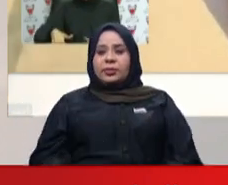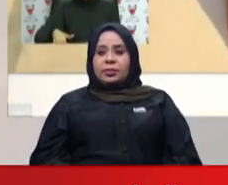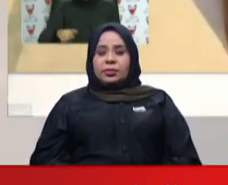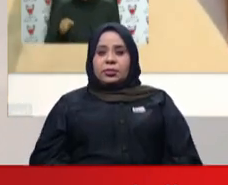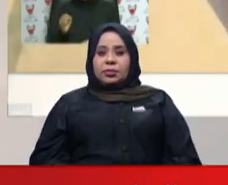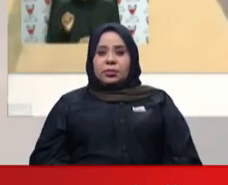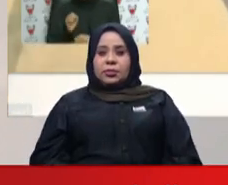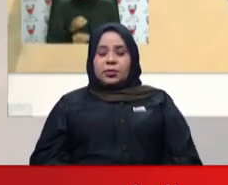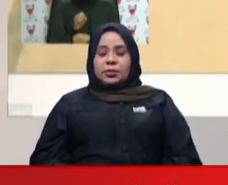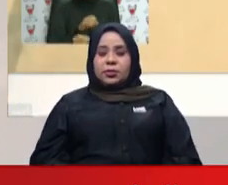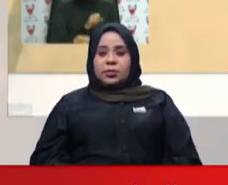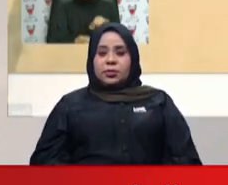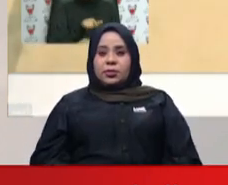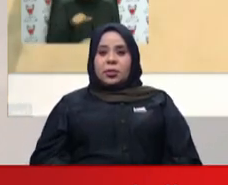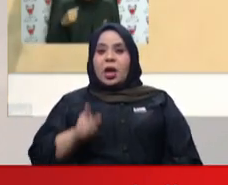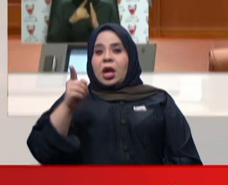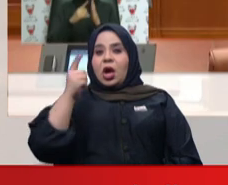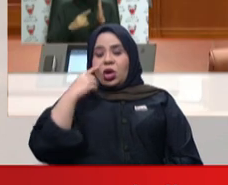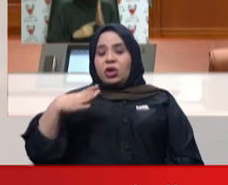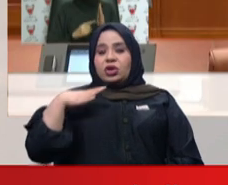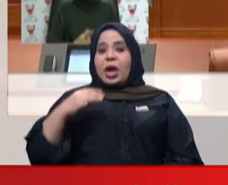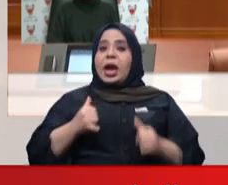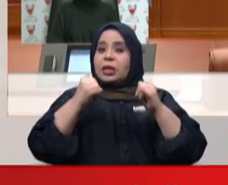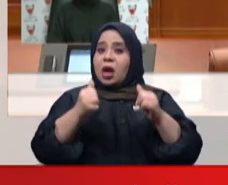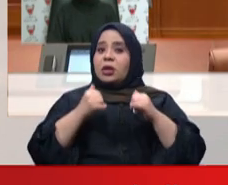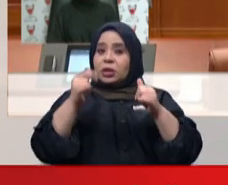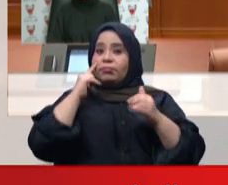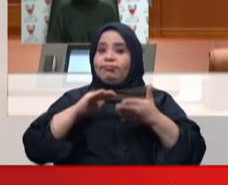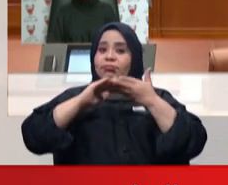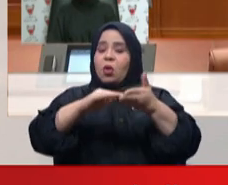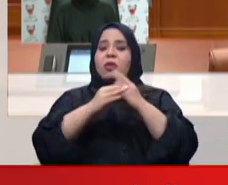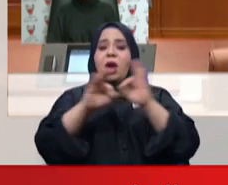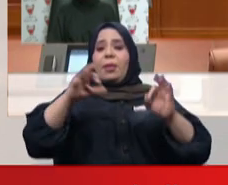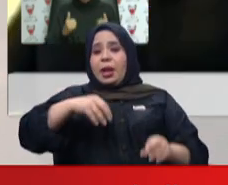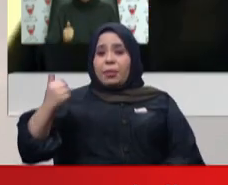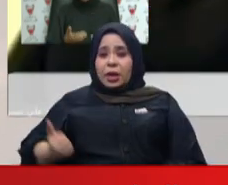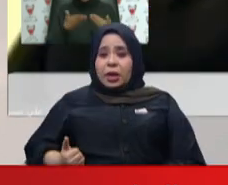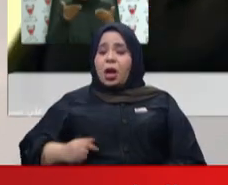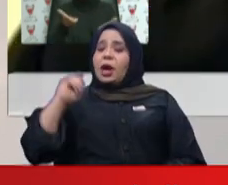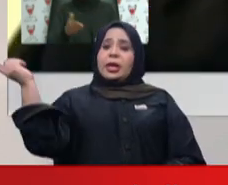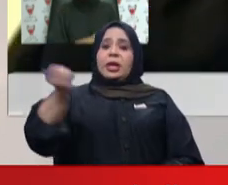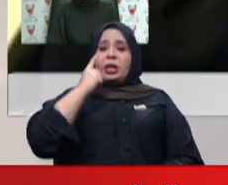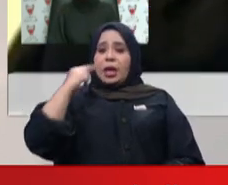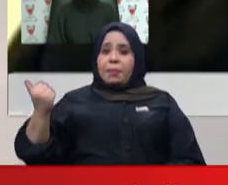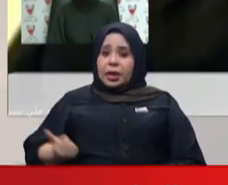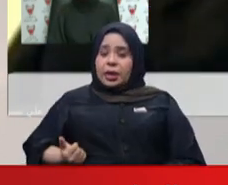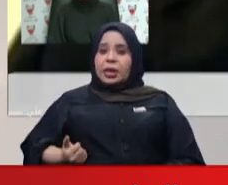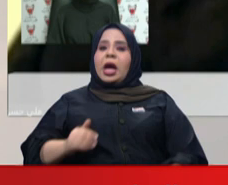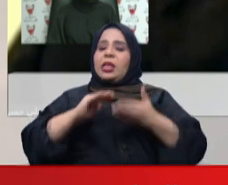صاحب السمو الشيخ ناصر بن حمد في كلنا البحرين وكلنا